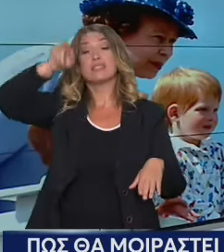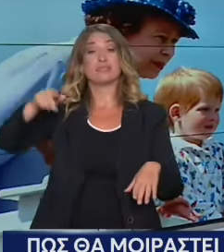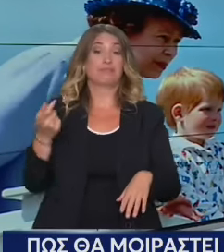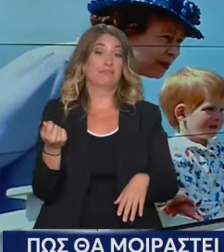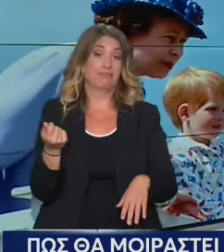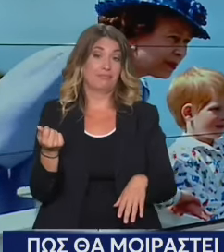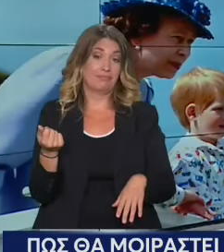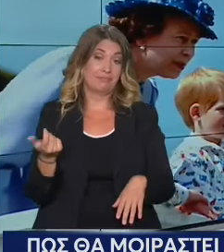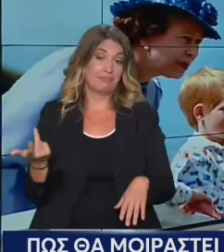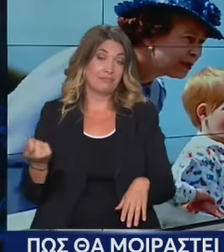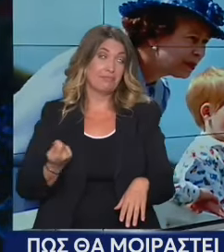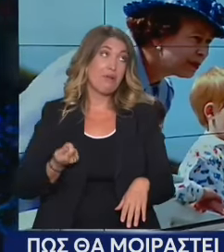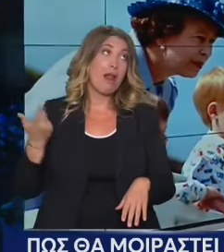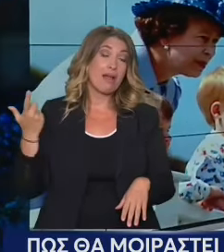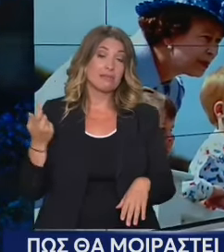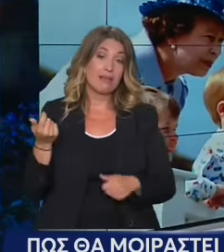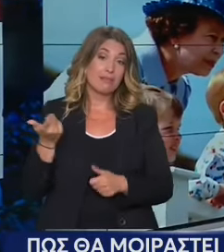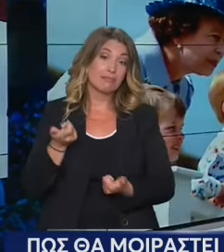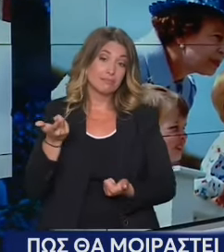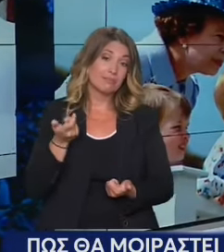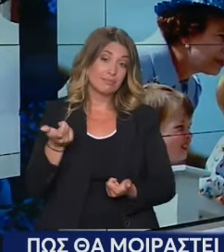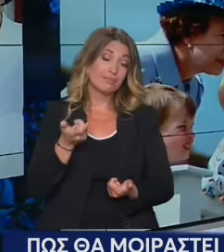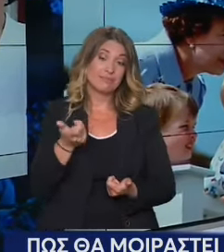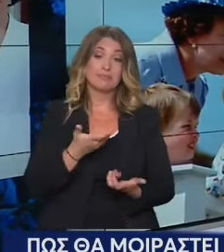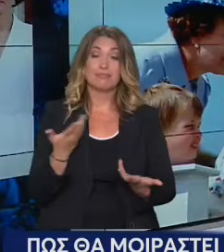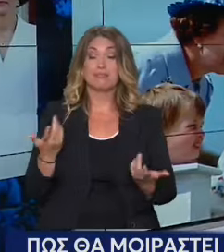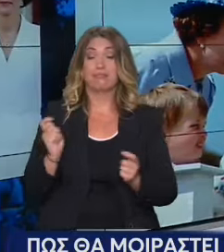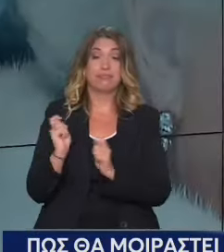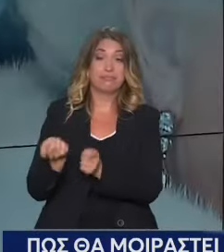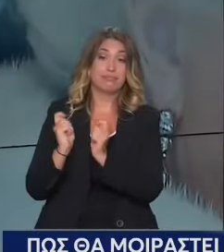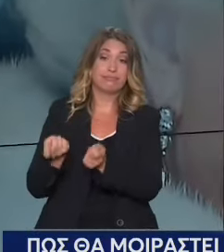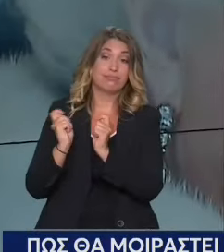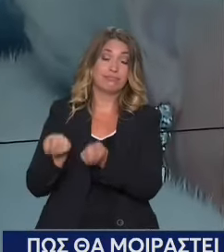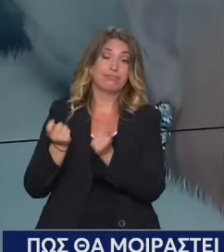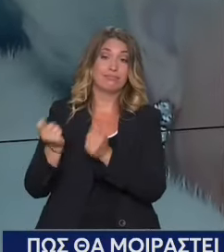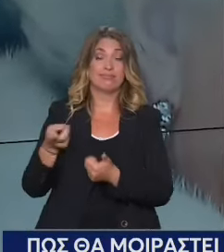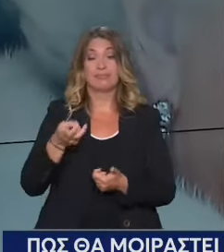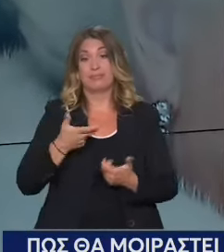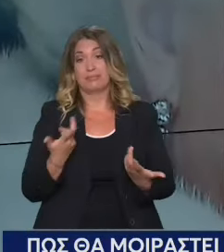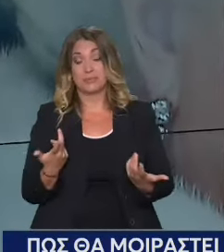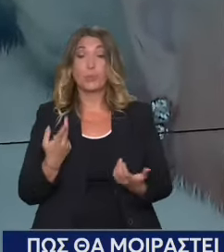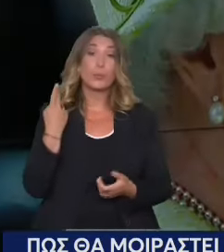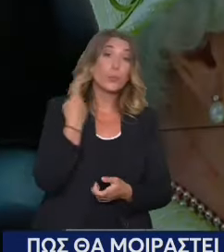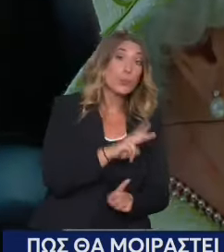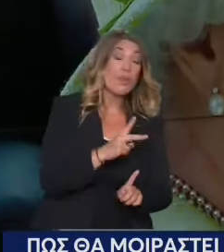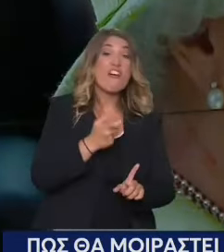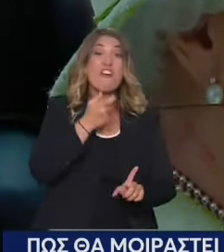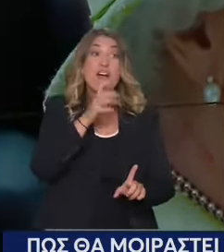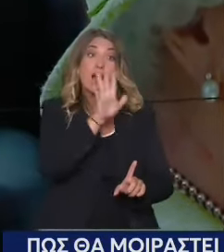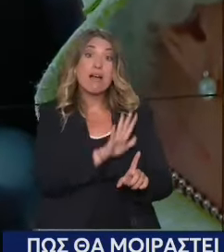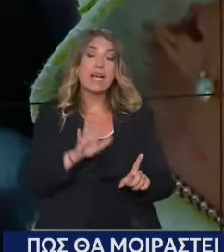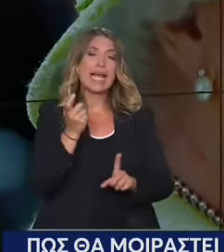επιχείρηση. Δηλαδή και τώρα θα δαπανηθούν πολλά χρήματα, θα υπάρχουν αργίες και όλα τα υπόλοιπα. Όμως η βρετανική οικονομία έχει